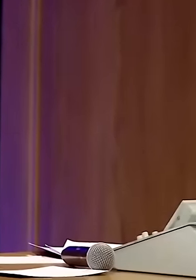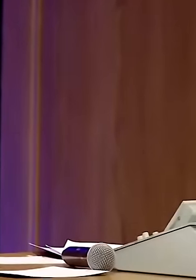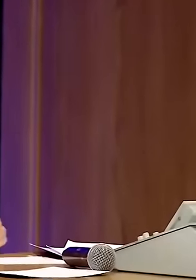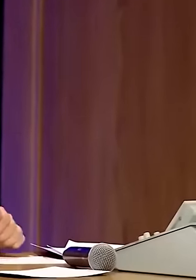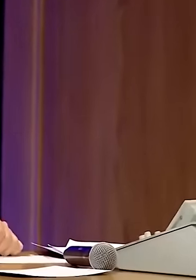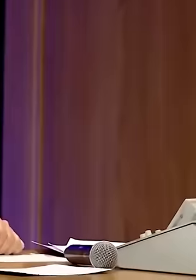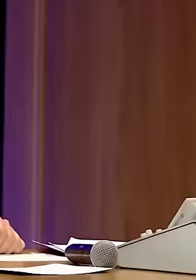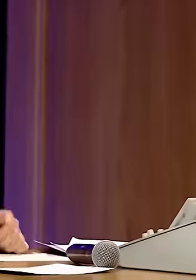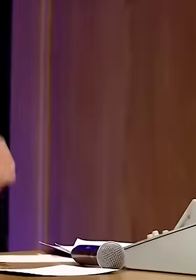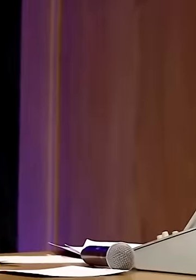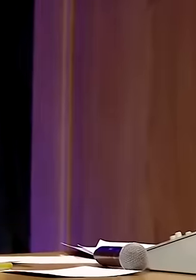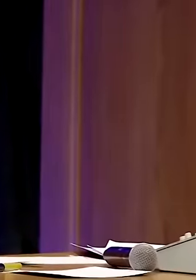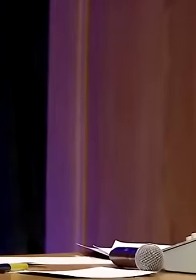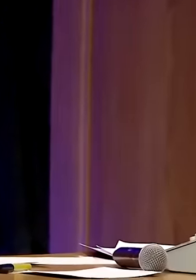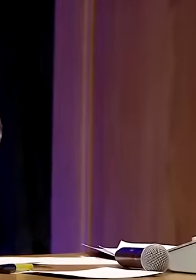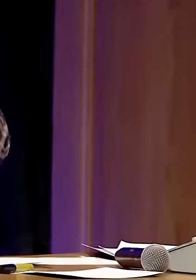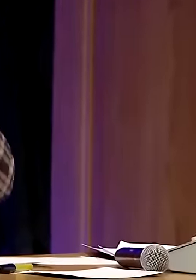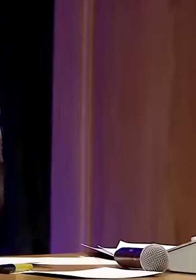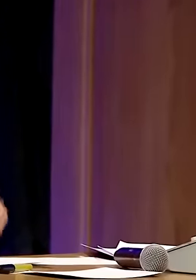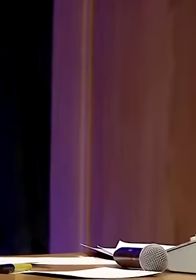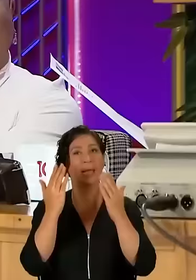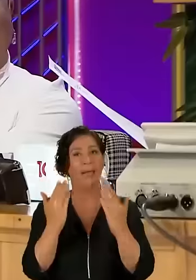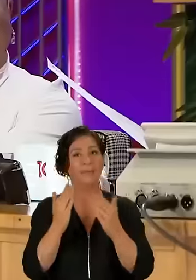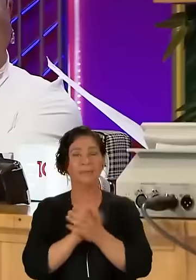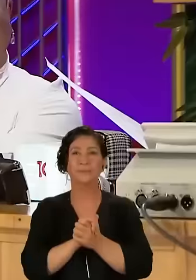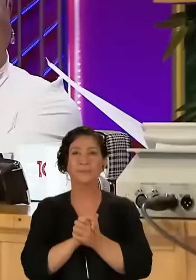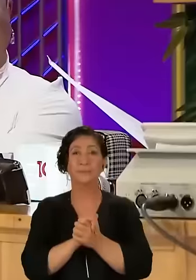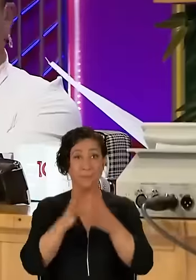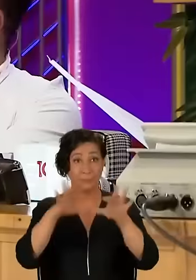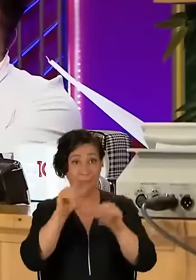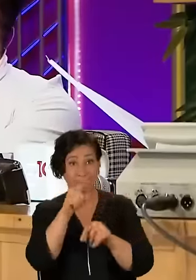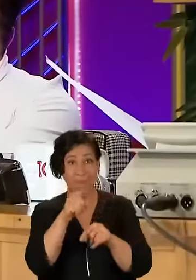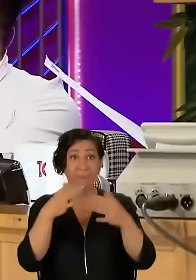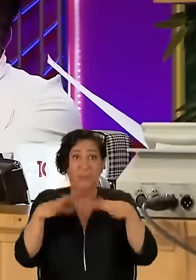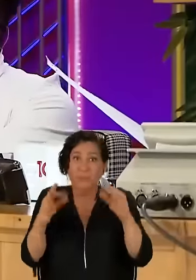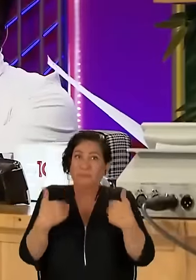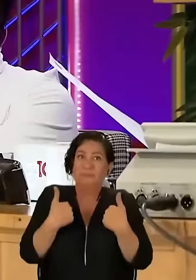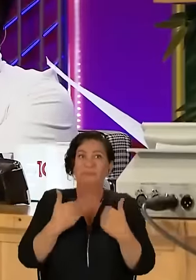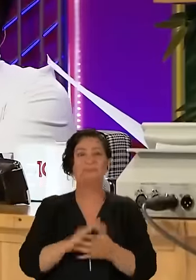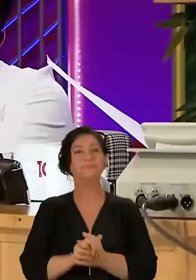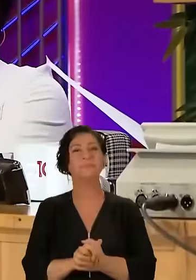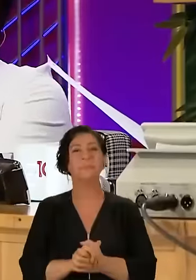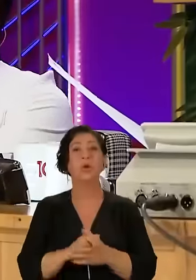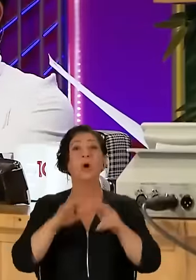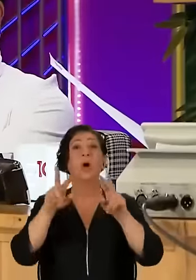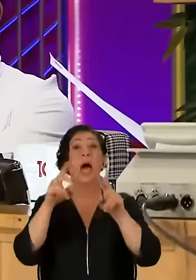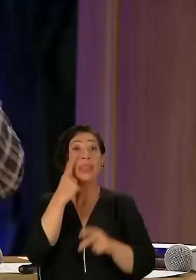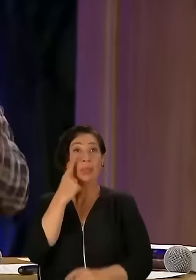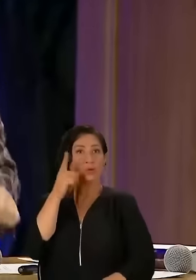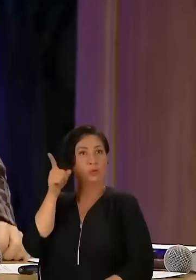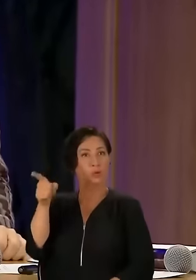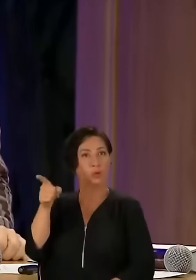Kobra Murat'ınki inkılap tarihi ve Atatürkçülük'ten geliyor. Hazır mısın? Hazırım Kobra hocam. Evet. Mustafa